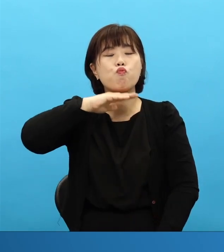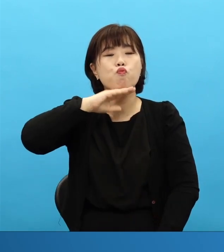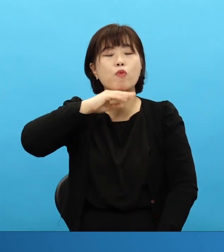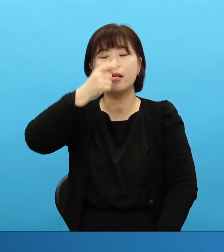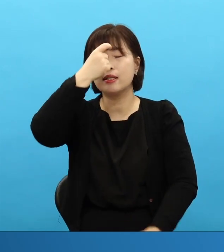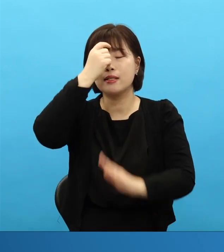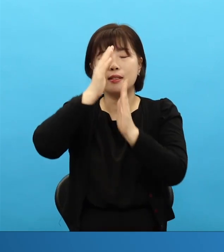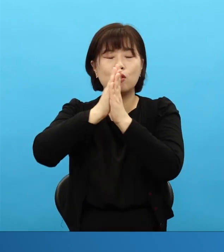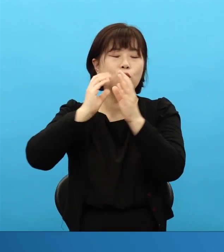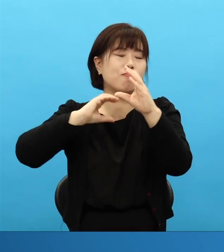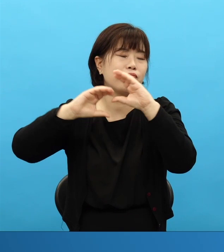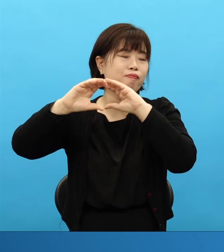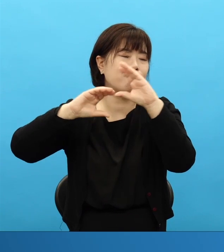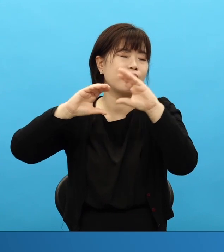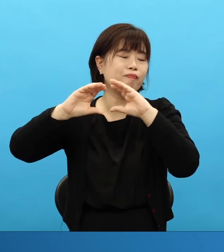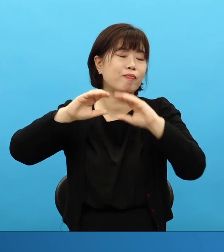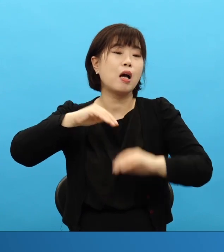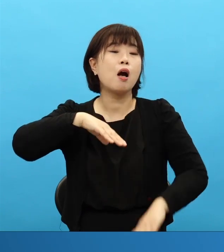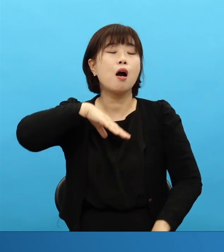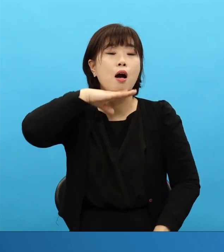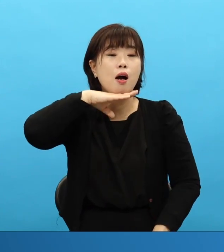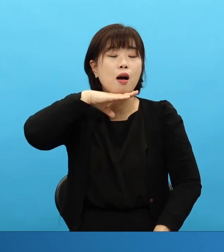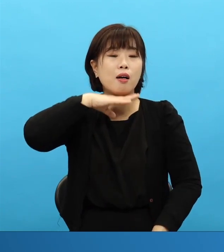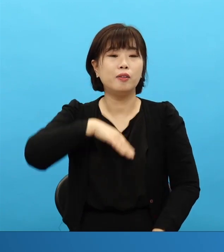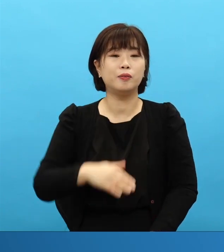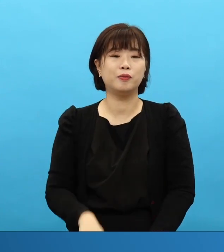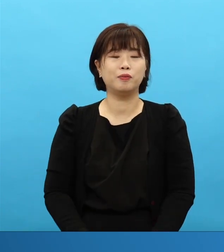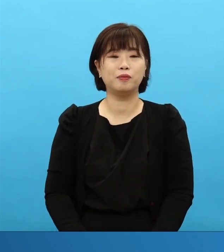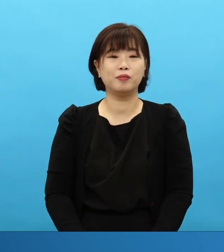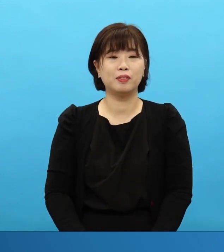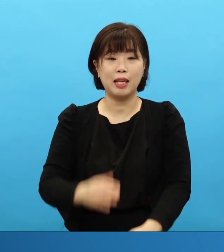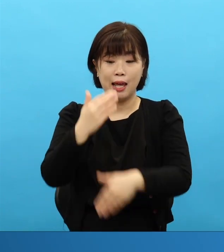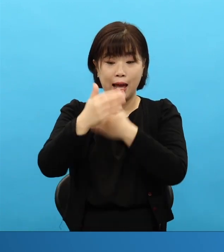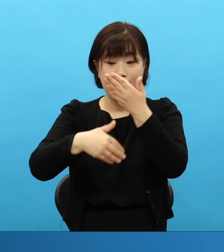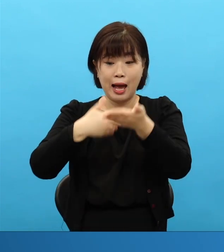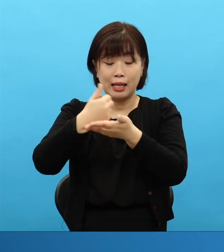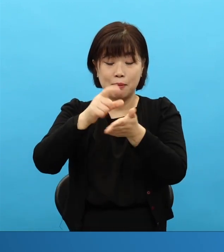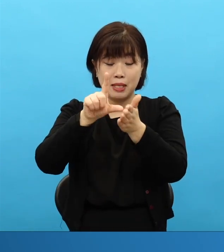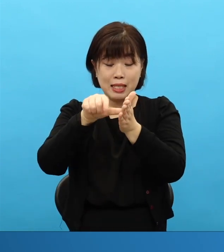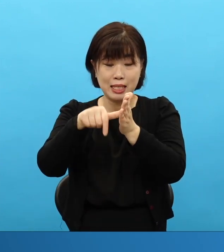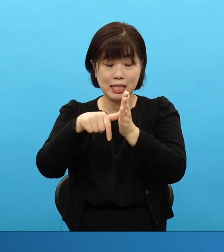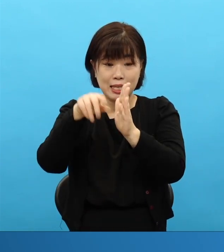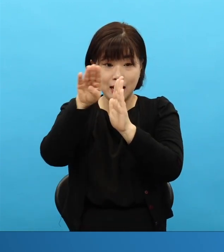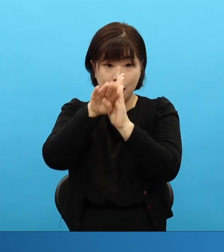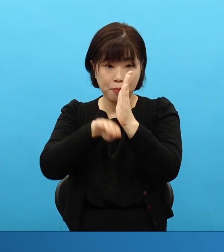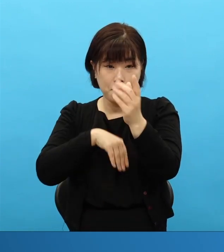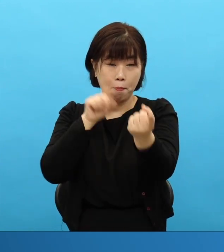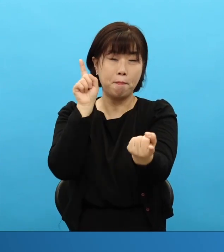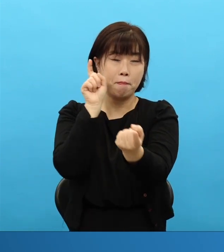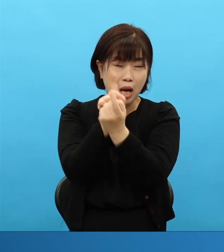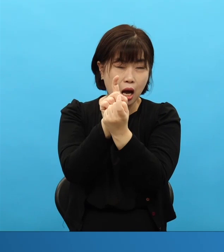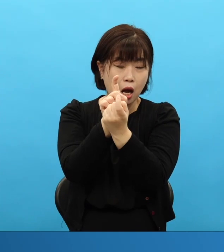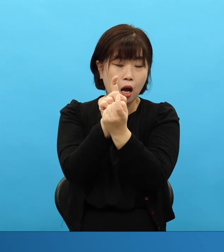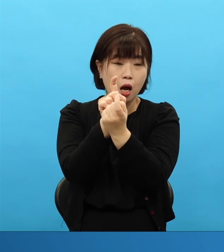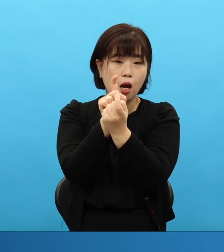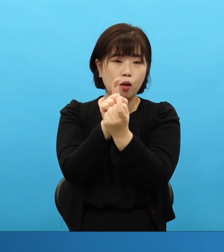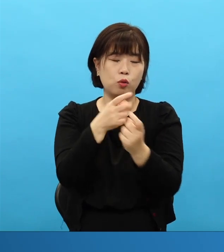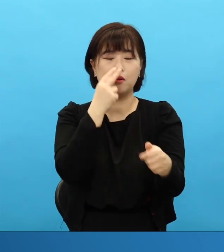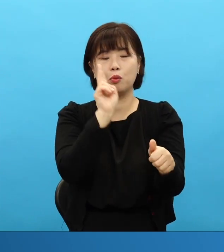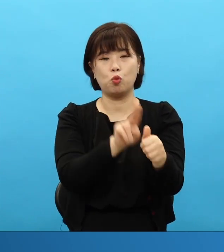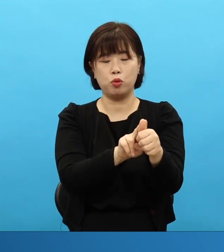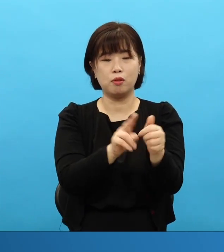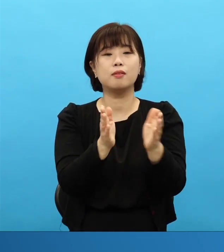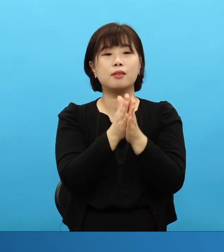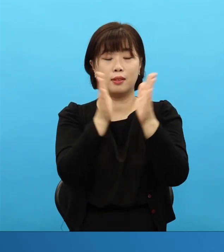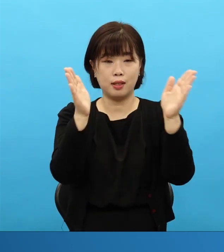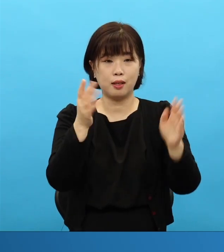enjoying. 그리고 하나님의 시간표 오면 도전하는 겁니다. And when God's time schedule comes, you must challenge. 이 세